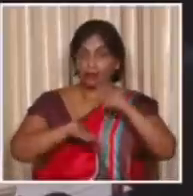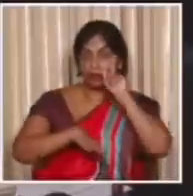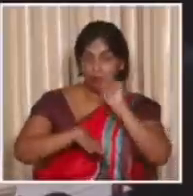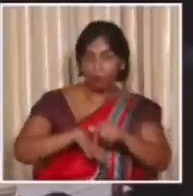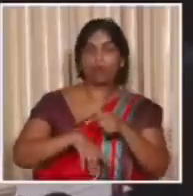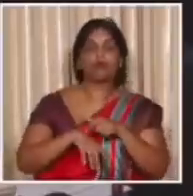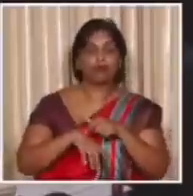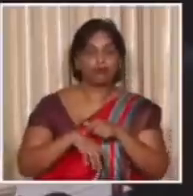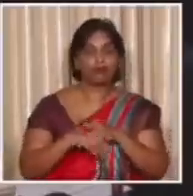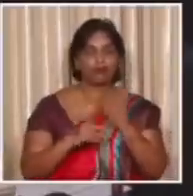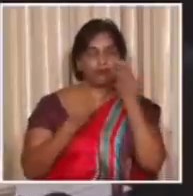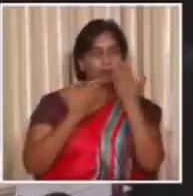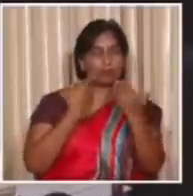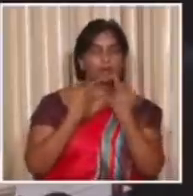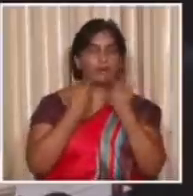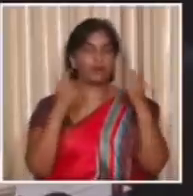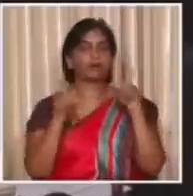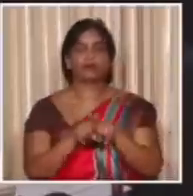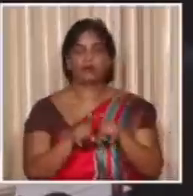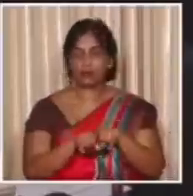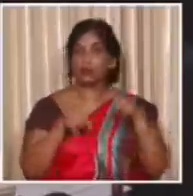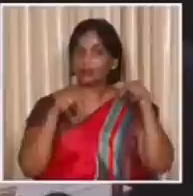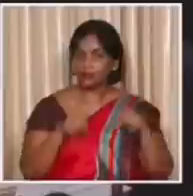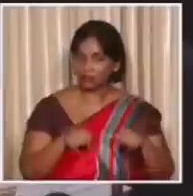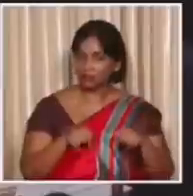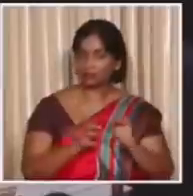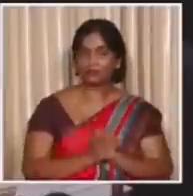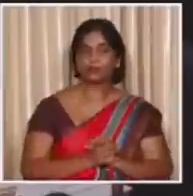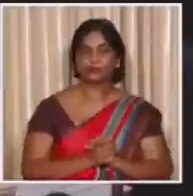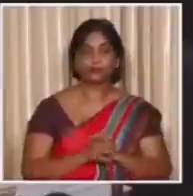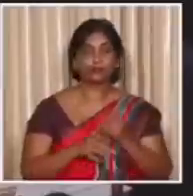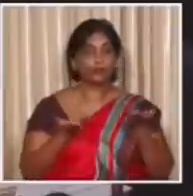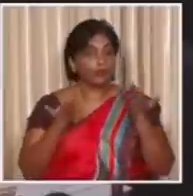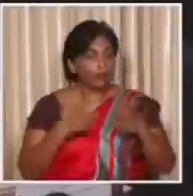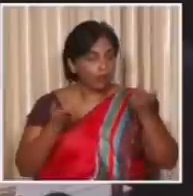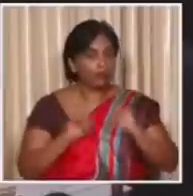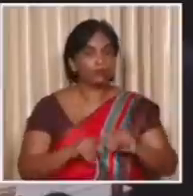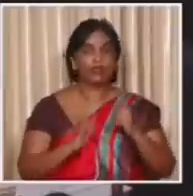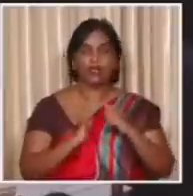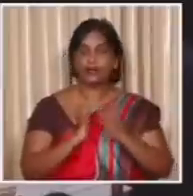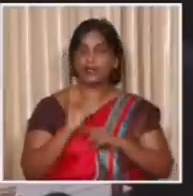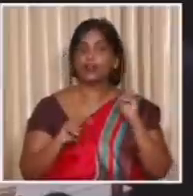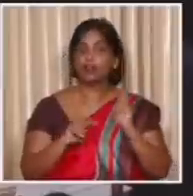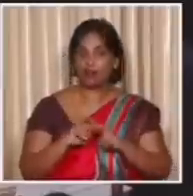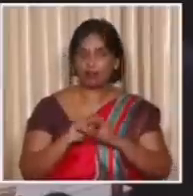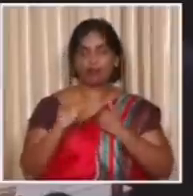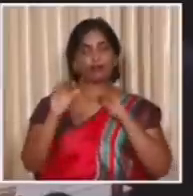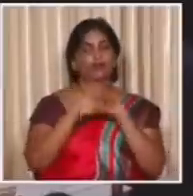ලද ආරෝපණයක ප්‍රතිඵලයක් මේ තිබෙන්නේ. දැන් අනතුරු මොකද්ද කරන්නේ? ජාත්‍යන්තර මූල්‍ය අරමුදල ගාවට